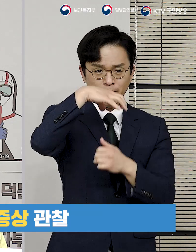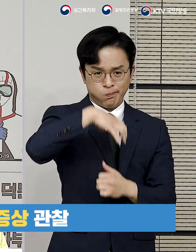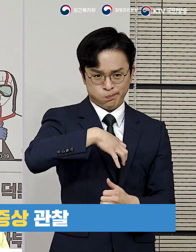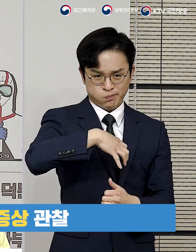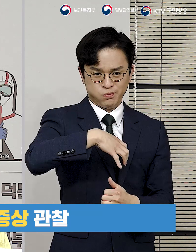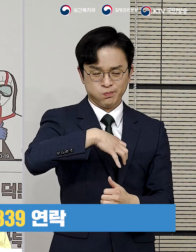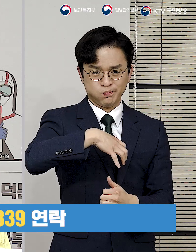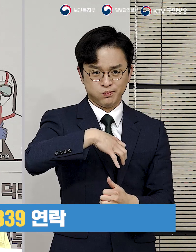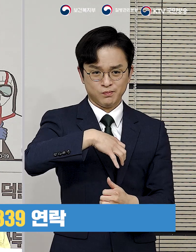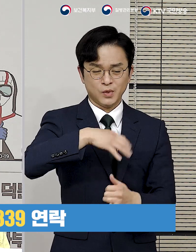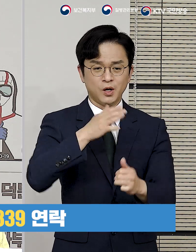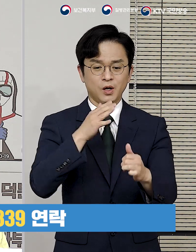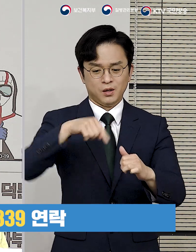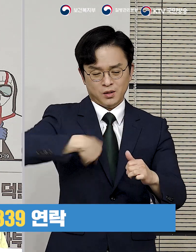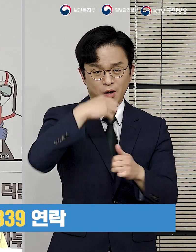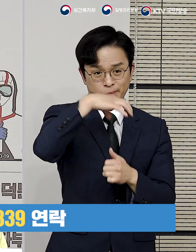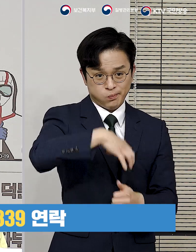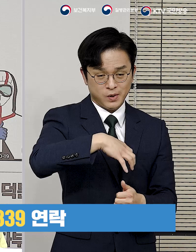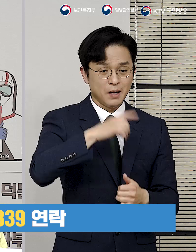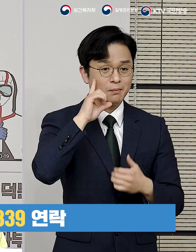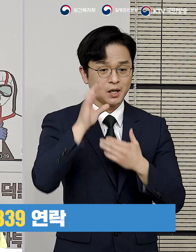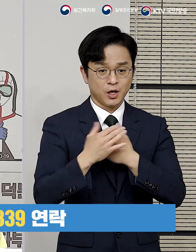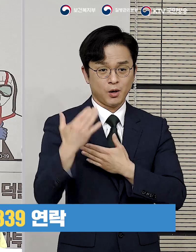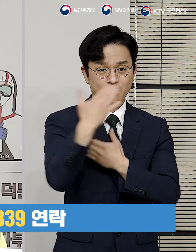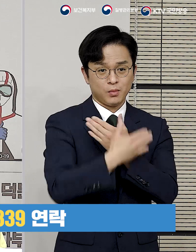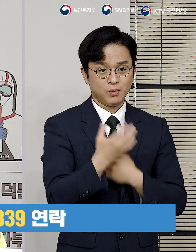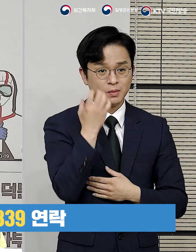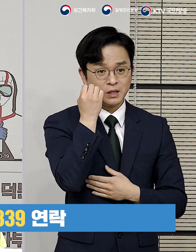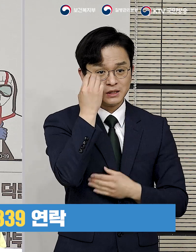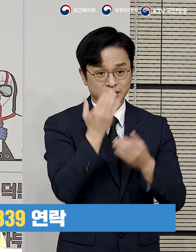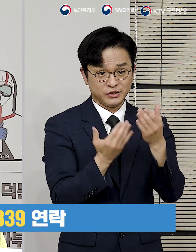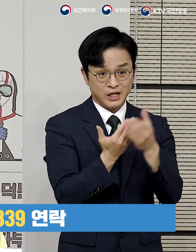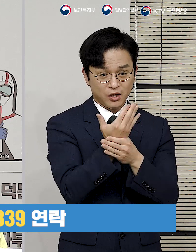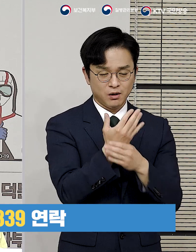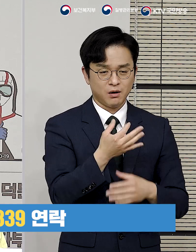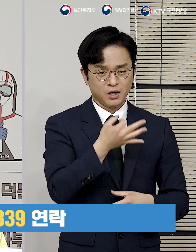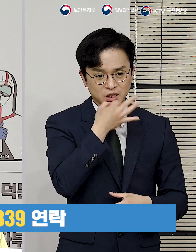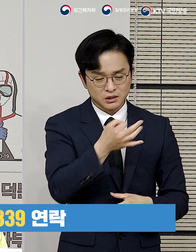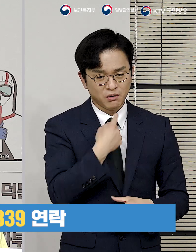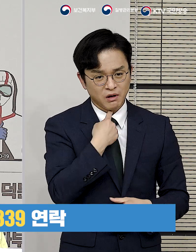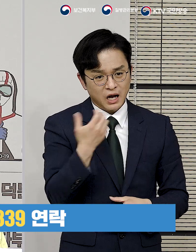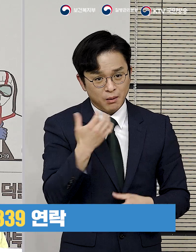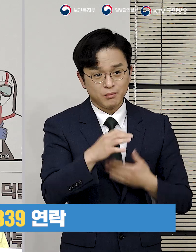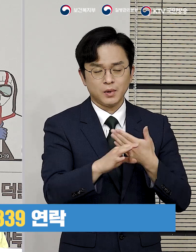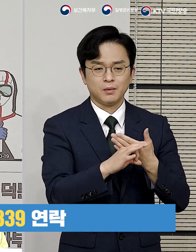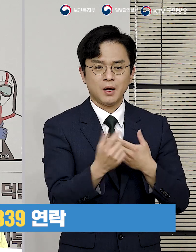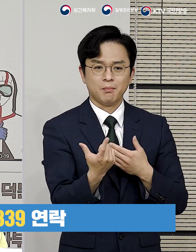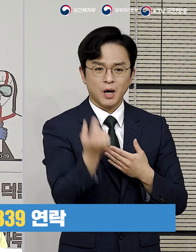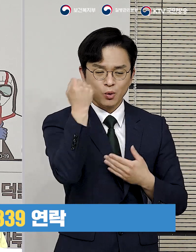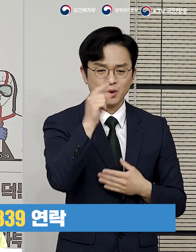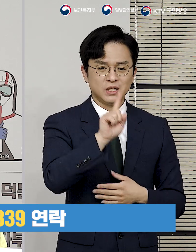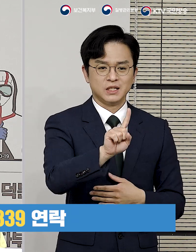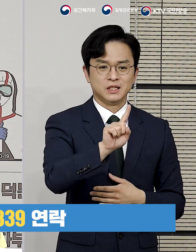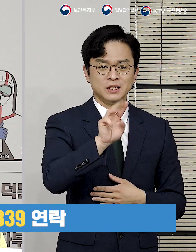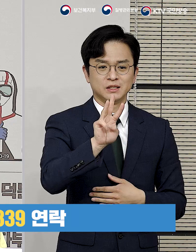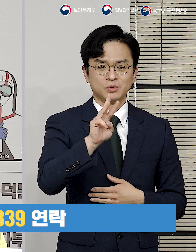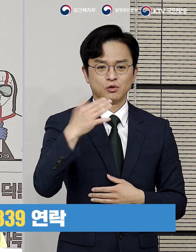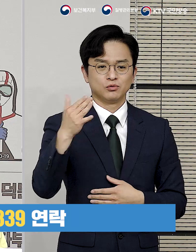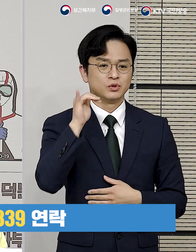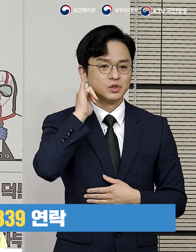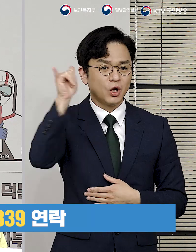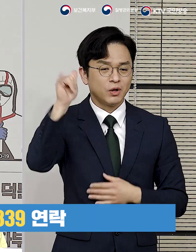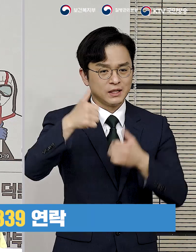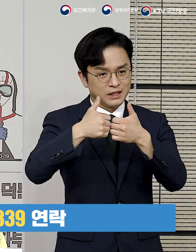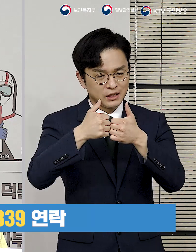요청드립니다. 증상이 있을 경우에는 인근 보건소나 질병관리본부 콜센터 1339로